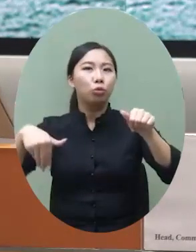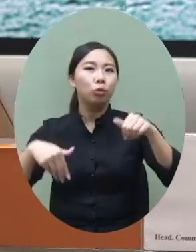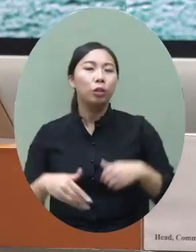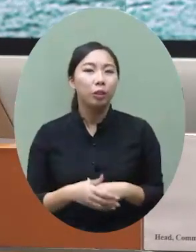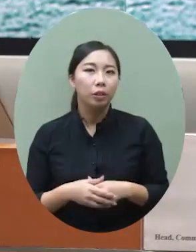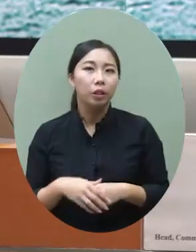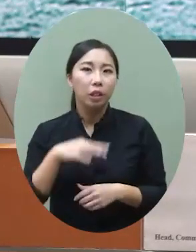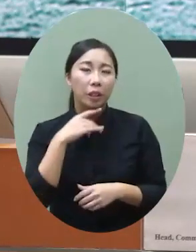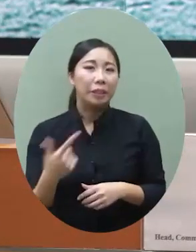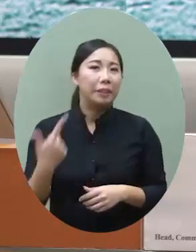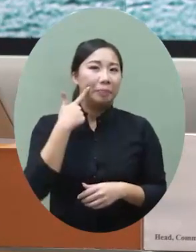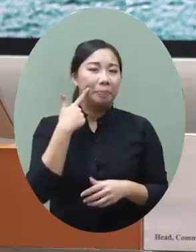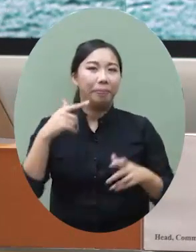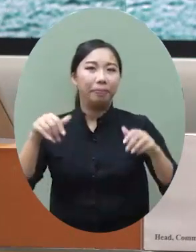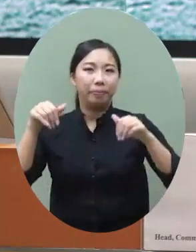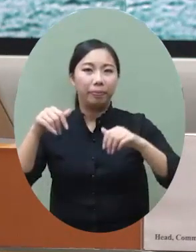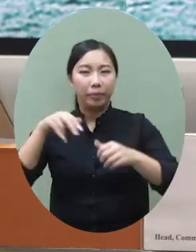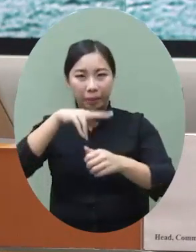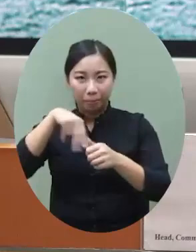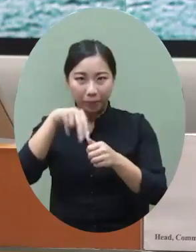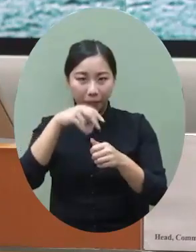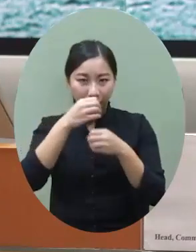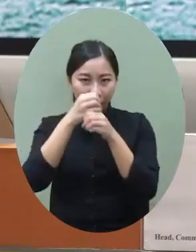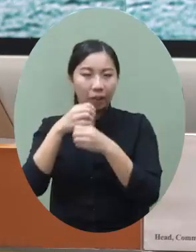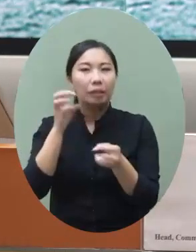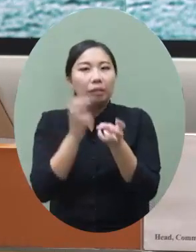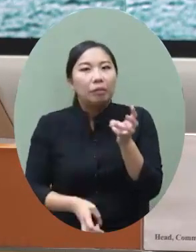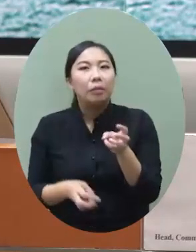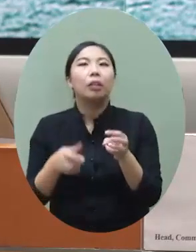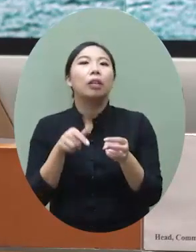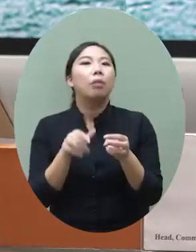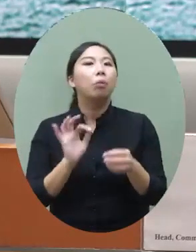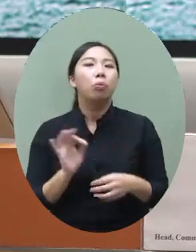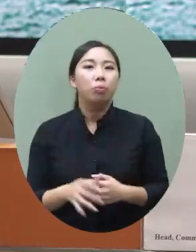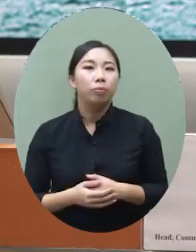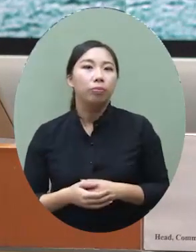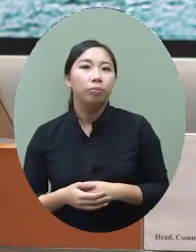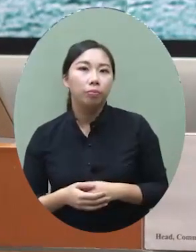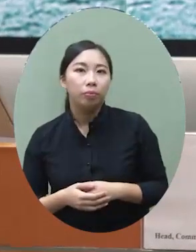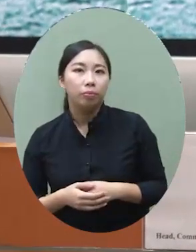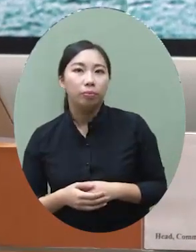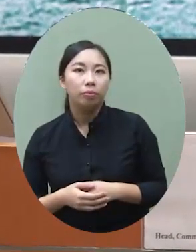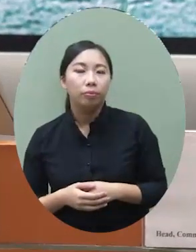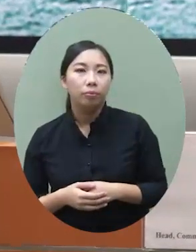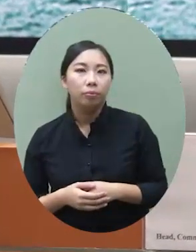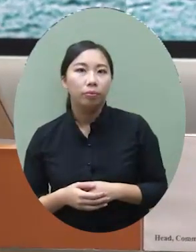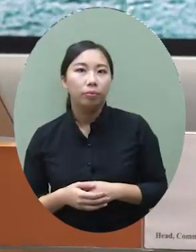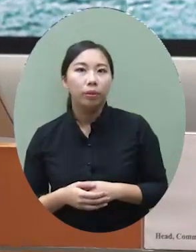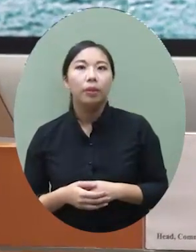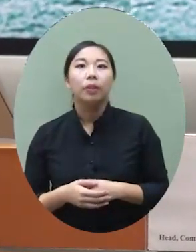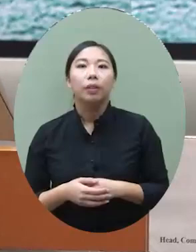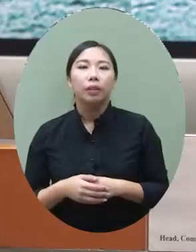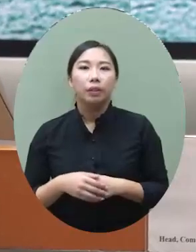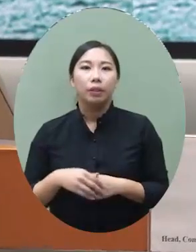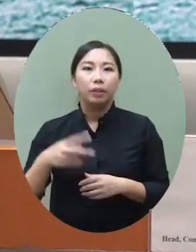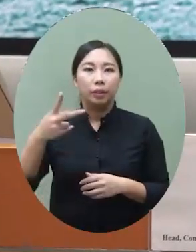強制檢測嘅執法方面咧，我就冇詳細資料。 下一條，嗰邊右邊數嚟第二